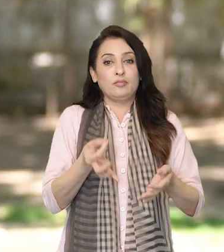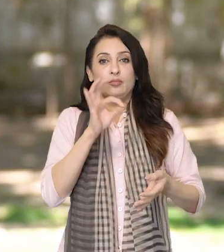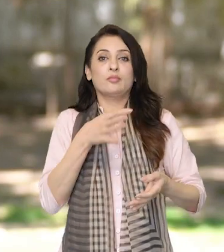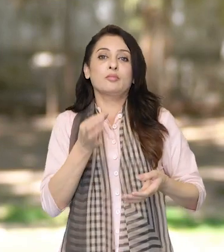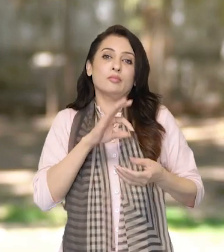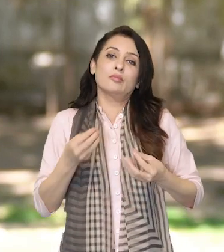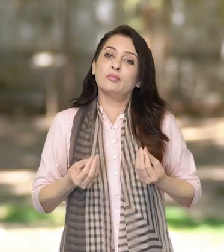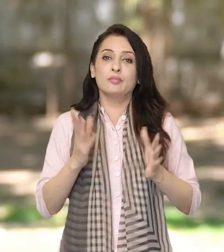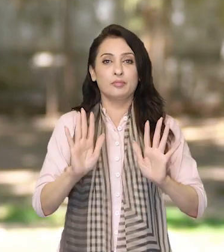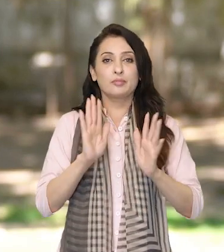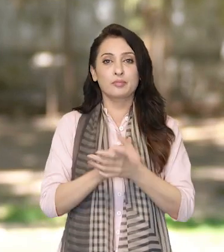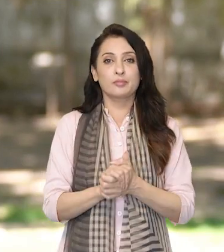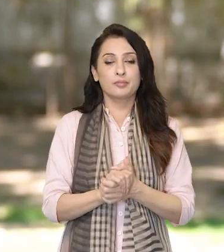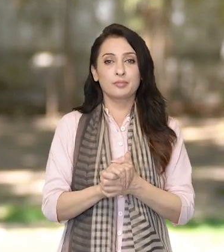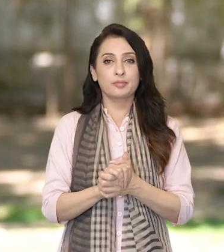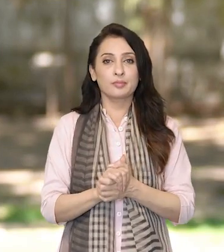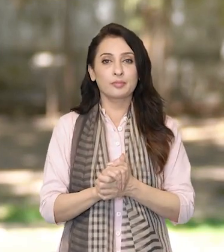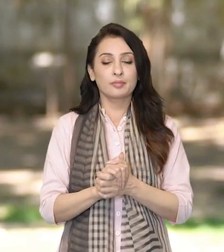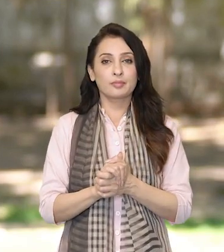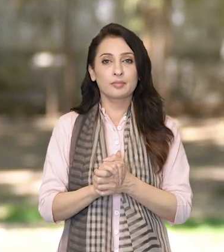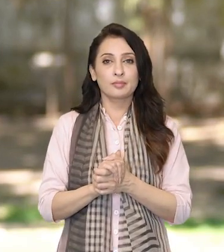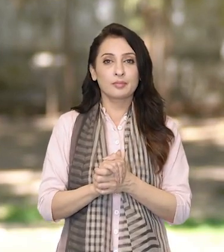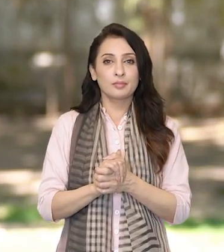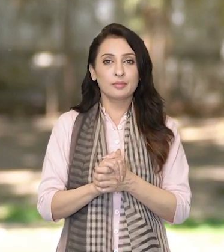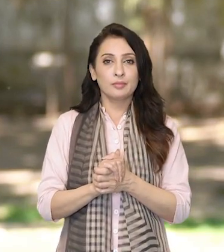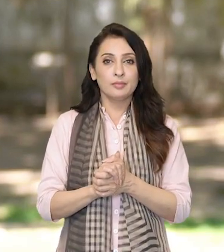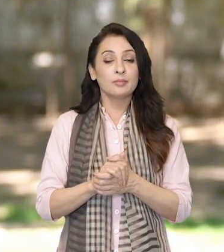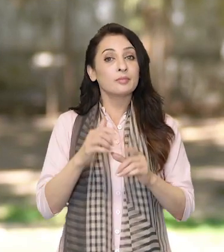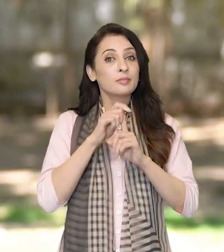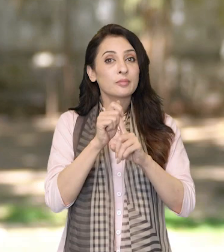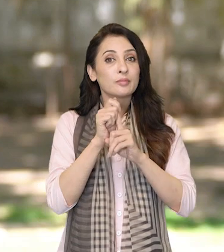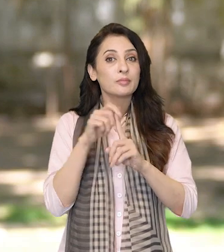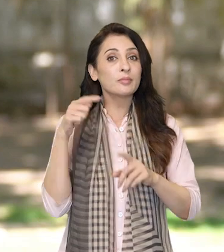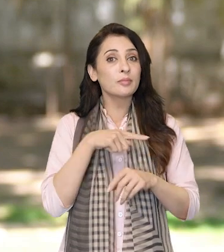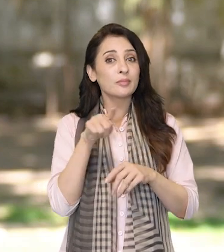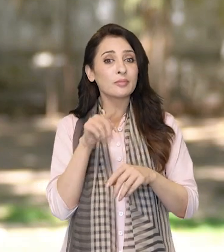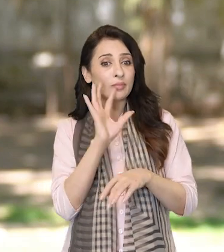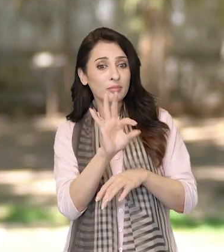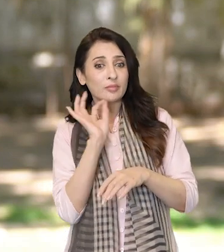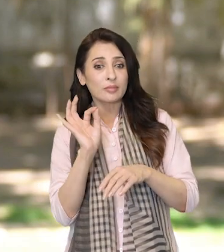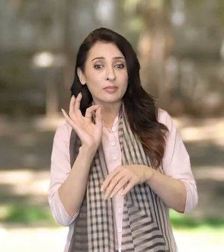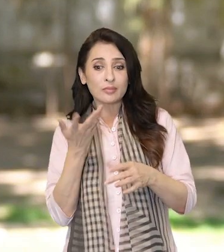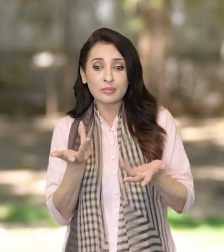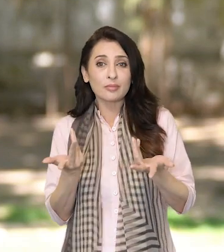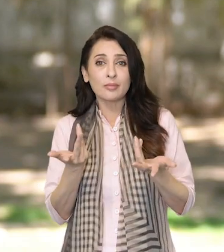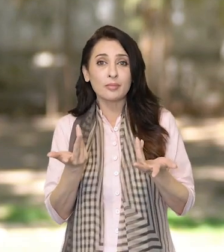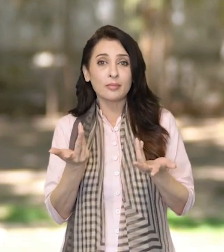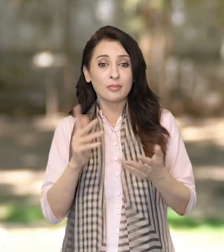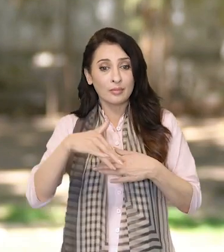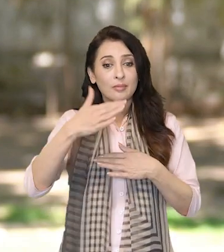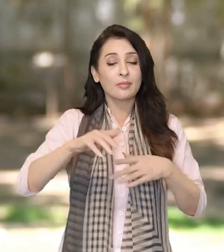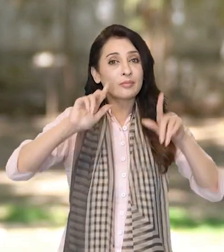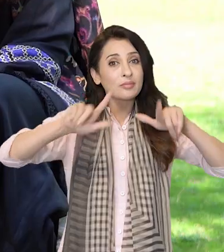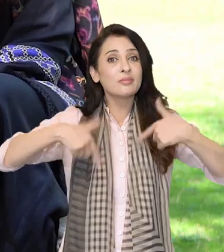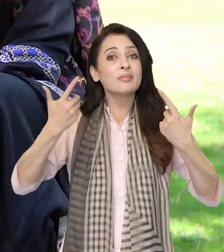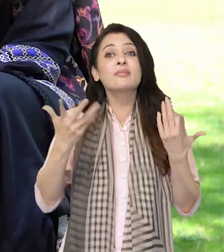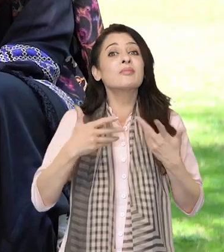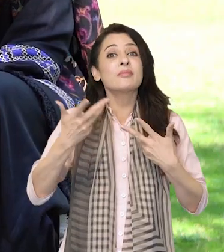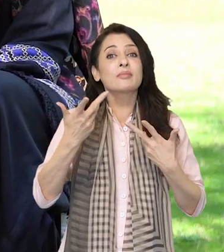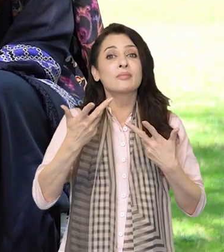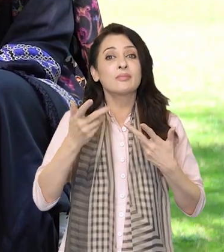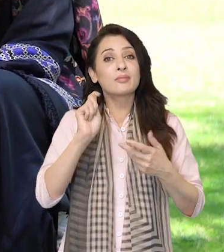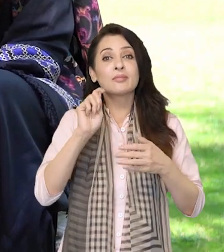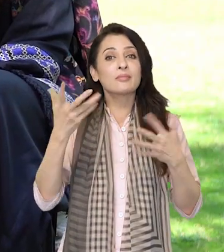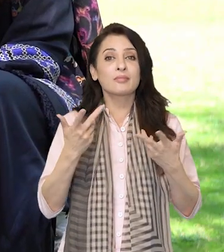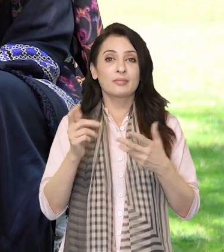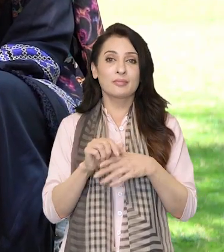बाहर जा सकें। चाइल्ड प्रोटेक्शन ब्यूरो से जब वो निकलते हैं तो दे हैव अ प्लेस टू गो टू, दे हैव अ स्किल दैट दे हैव लर्नड, and they can make money out of it. I think Momina